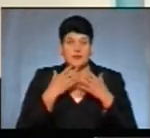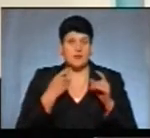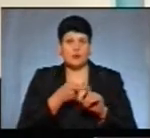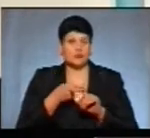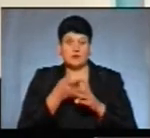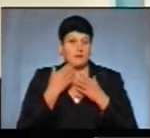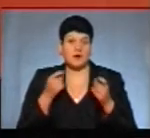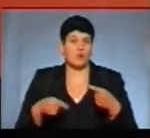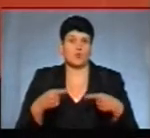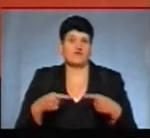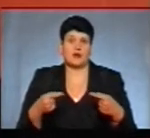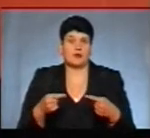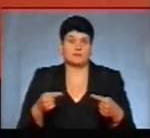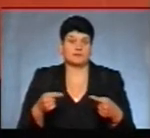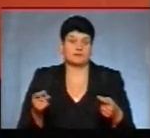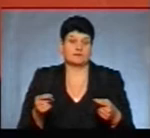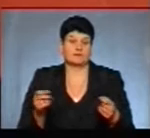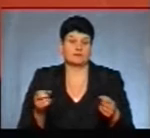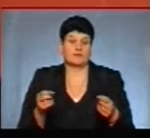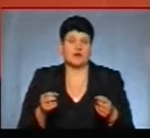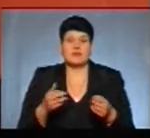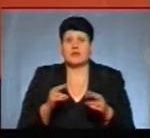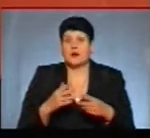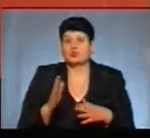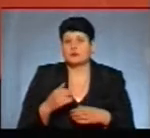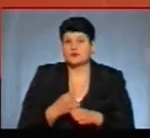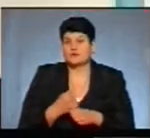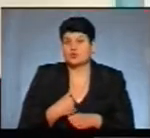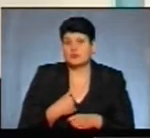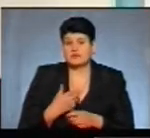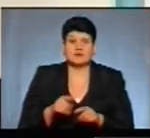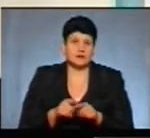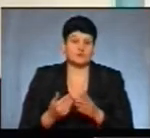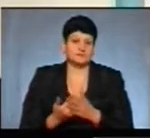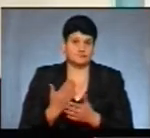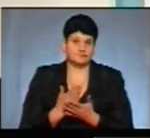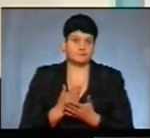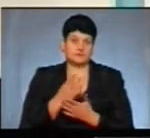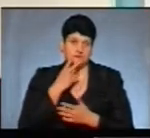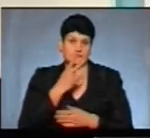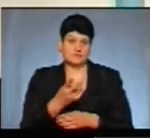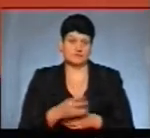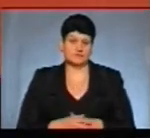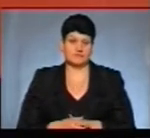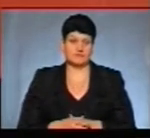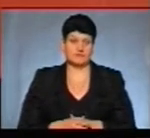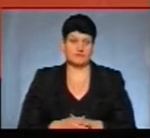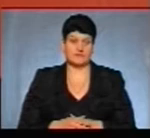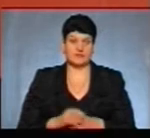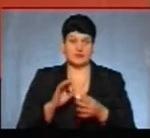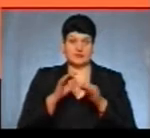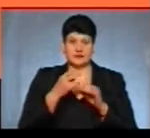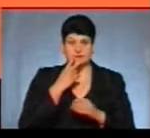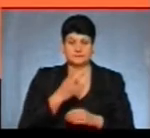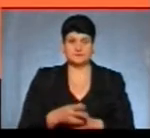нема конфлікту. От. Як воно буде працювати в нас такі самі новели є, побачимо. От детальніше дивимось у відео.